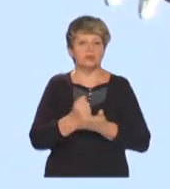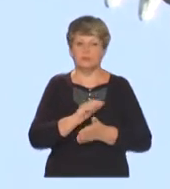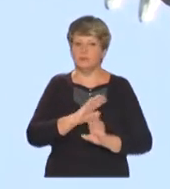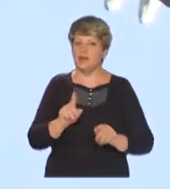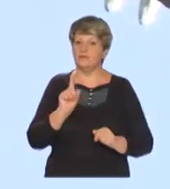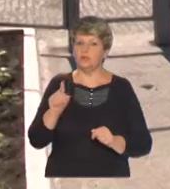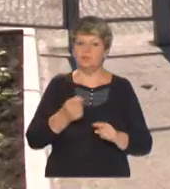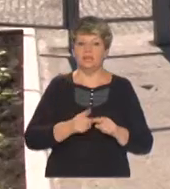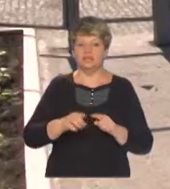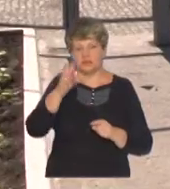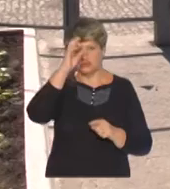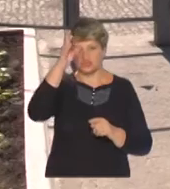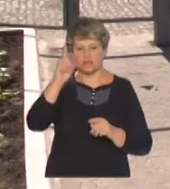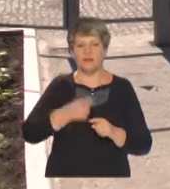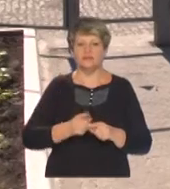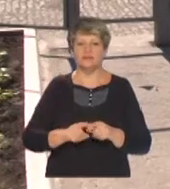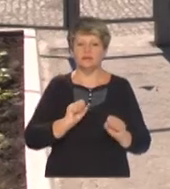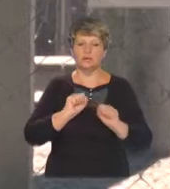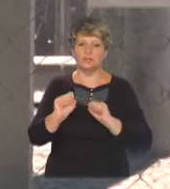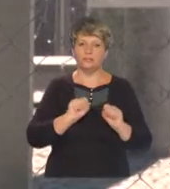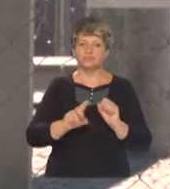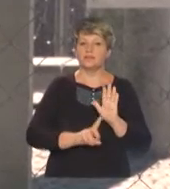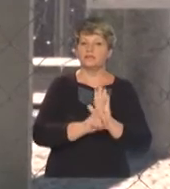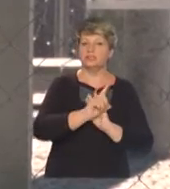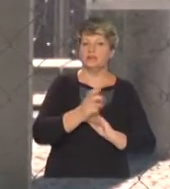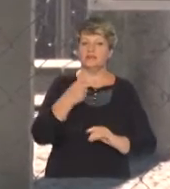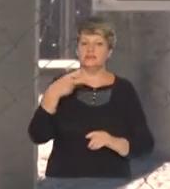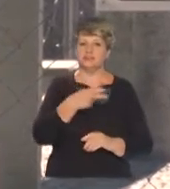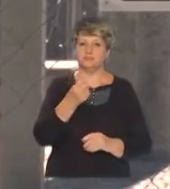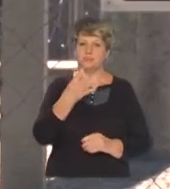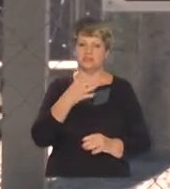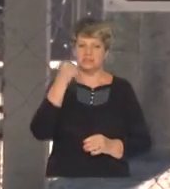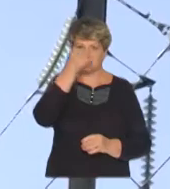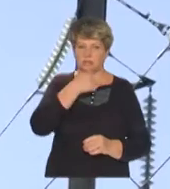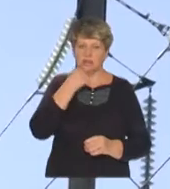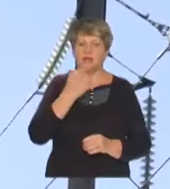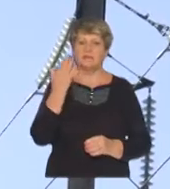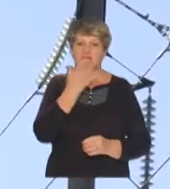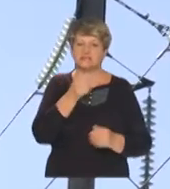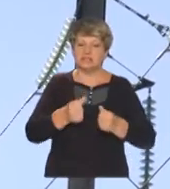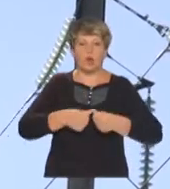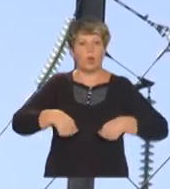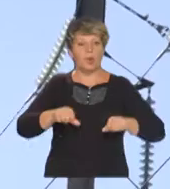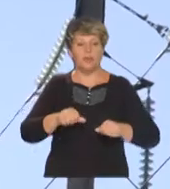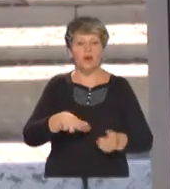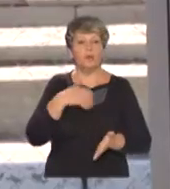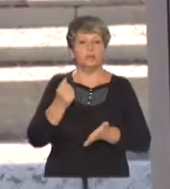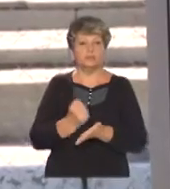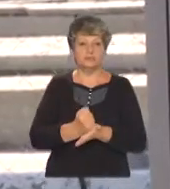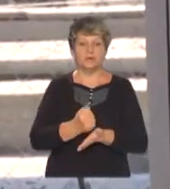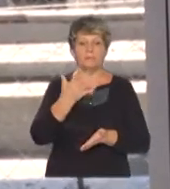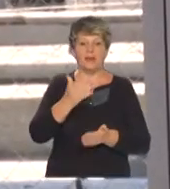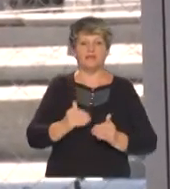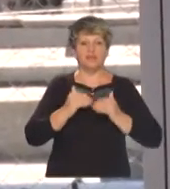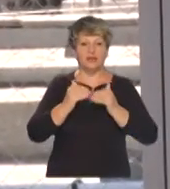вони. Це робить державний регулятор. На початку 2015 року Національна комісія регулювання енергетики